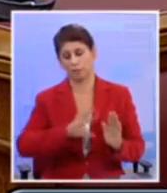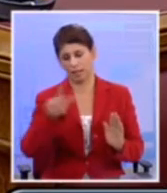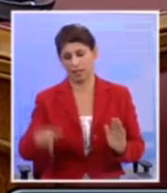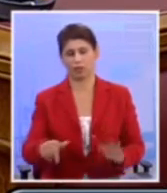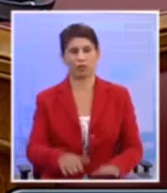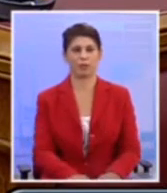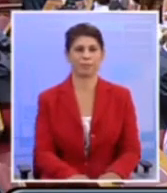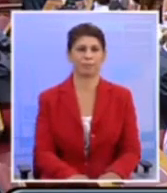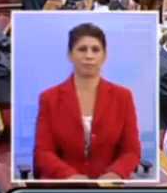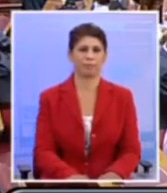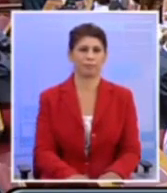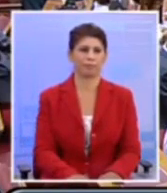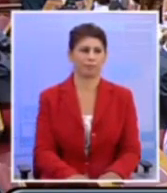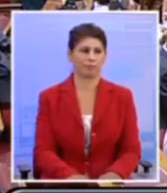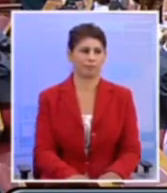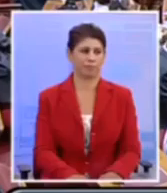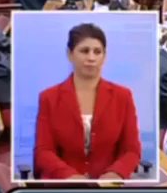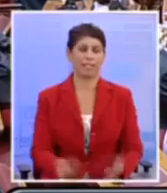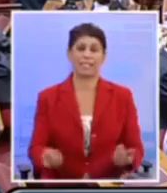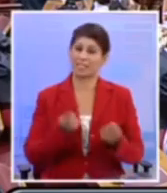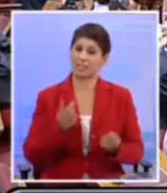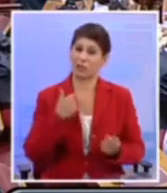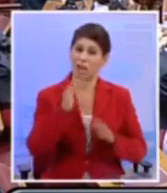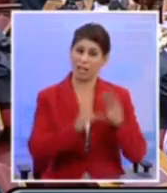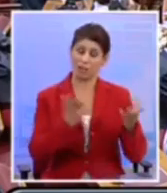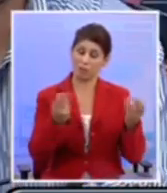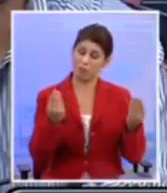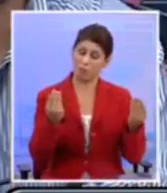Θα σας κάνουμε σίγουρα πολλές ερωτήσεις και σας ευχαριστούμε για τη διαθεσιμότητα.